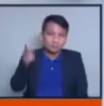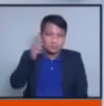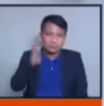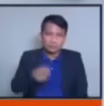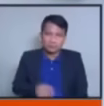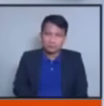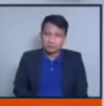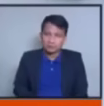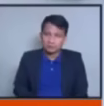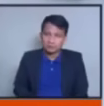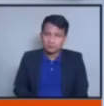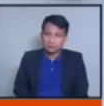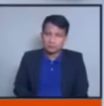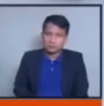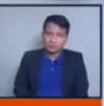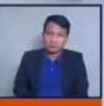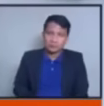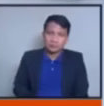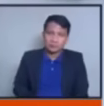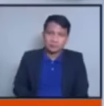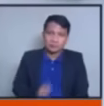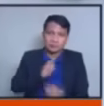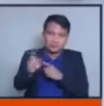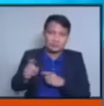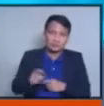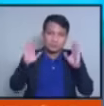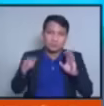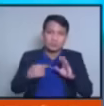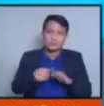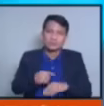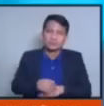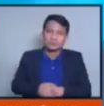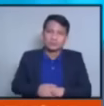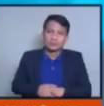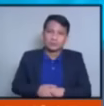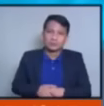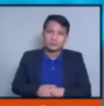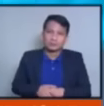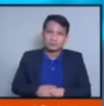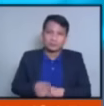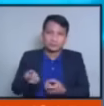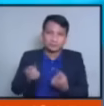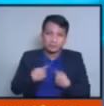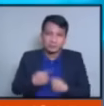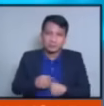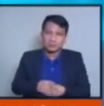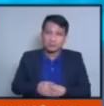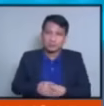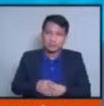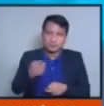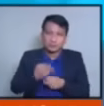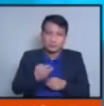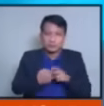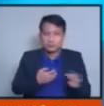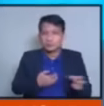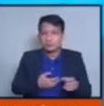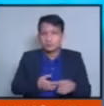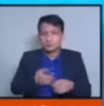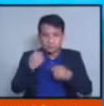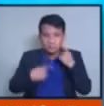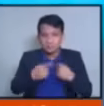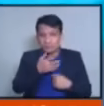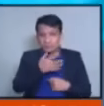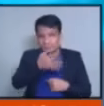lahat. Matagal ay tinis kita sa Facebook, nasubuko ka, hindi ka sumasagot. Kinausap ko si nanay, umiiyak si